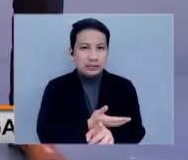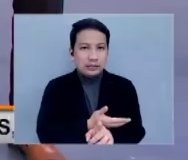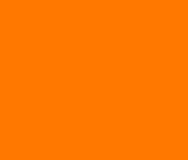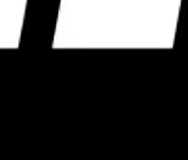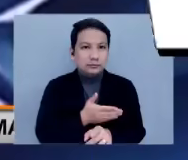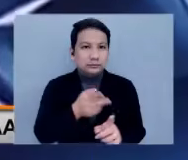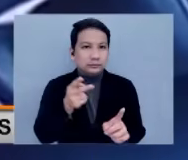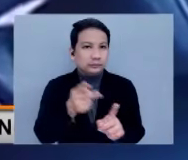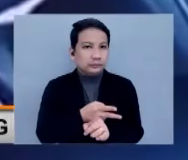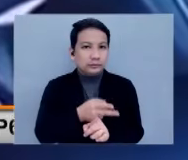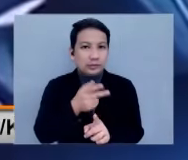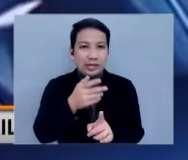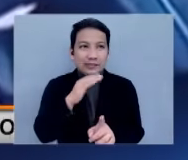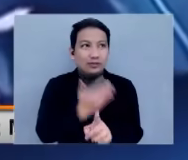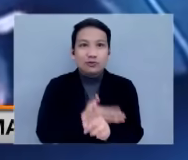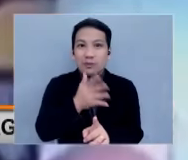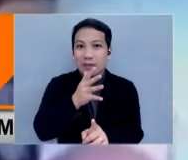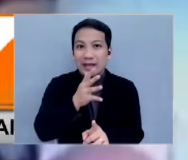Gualvez.